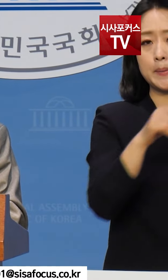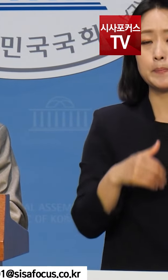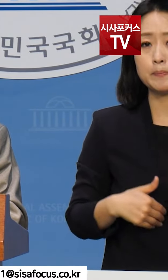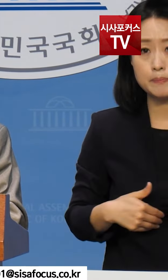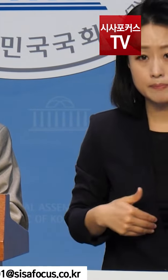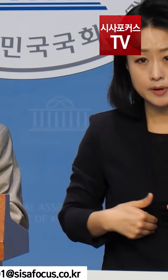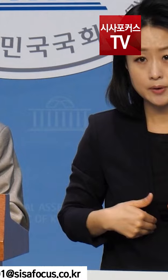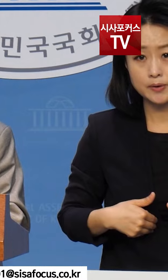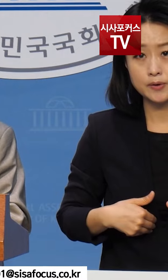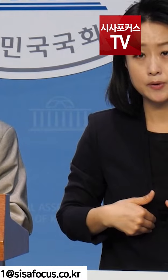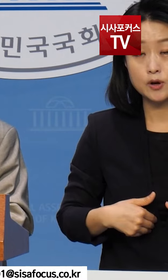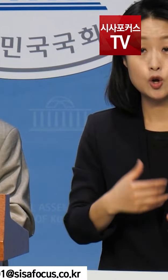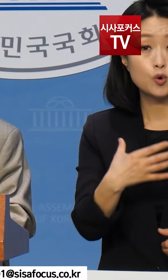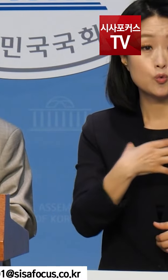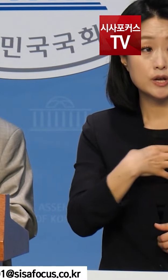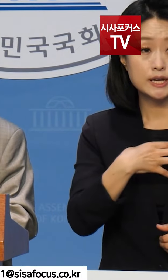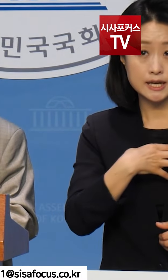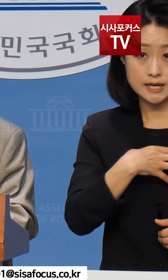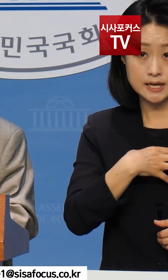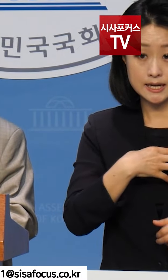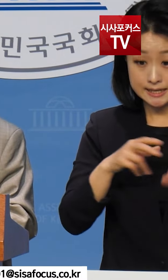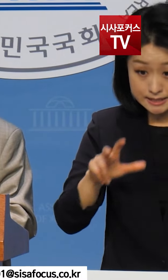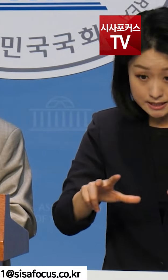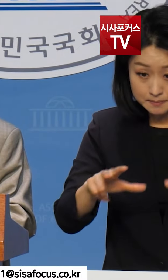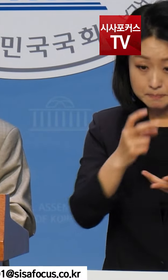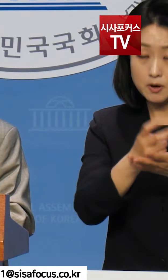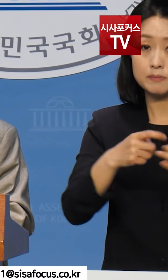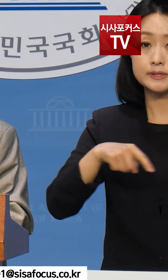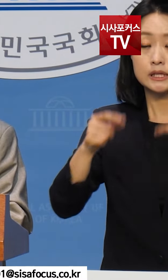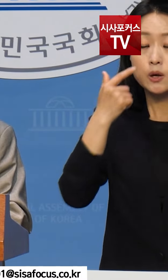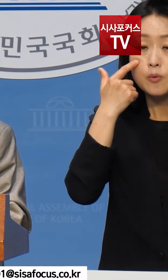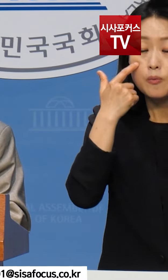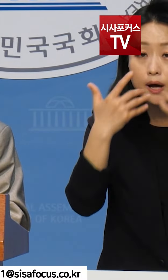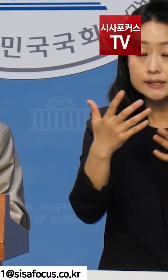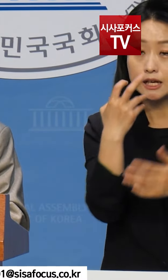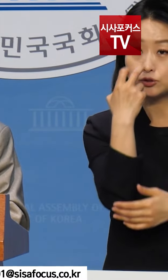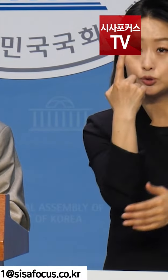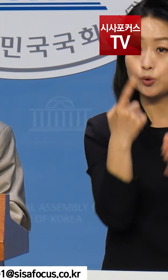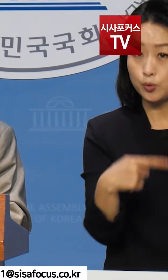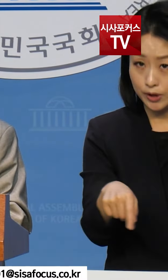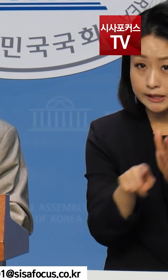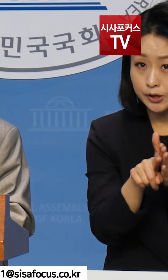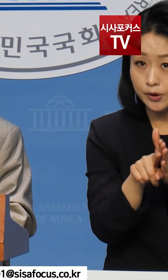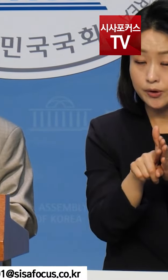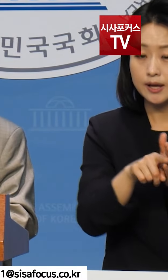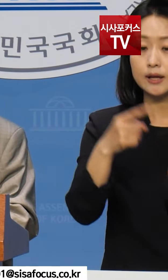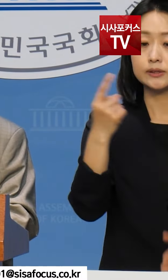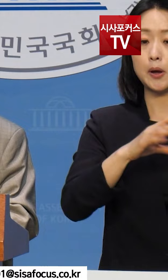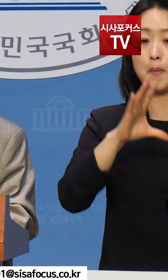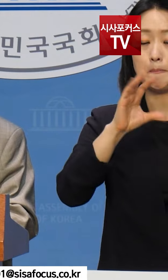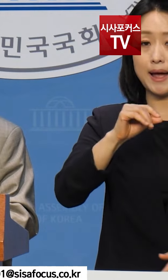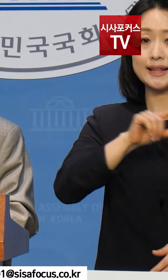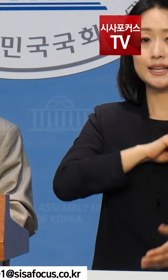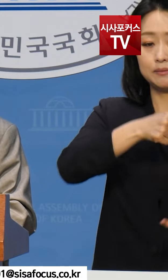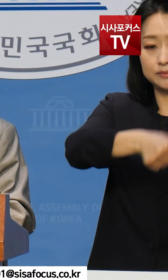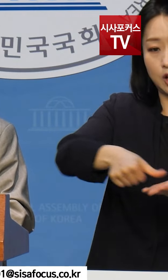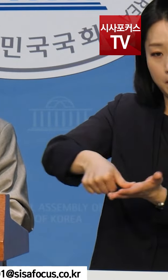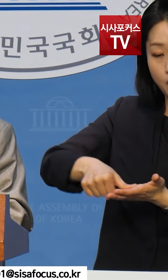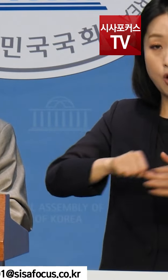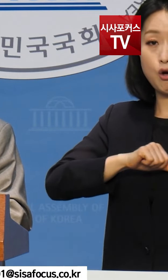합니다. 위기에 처한 법치를 확실하게 수호하기 위한 천만인